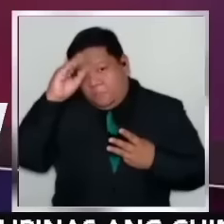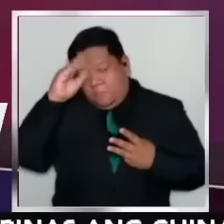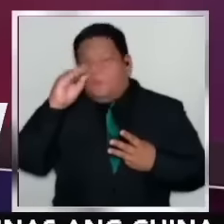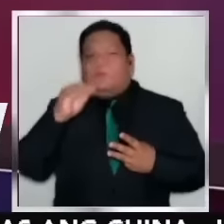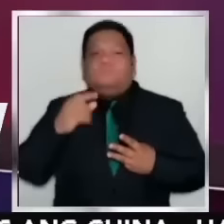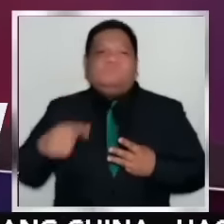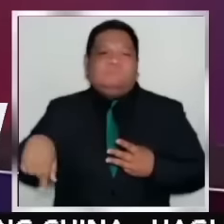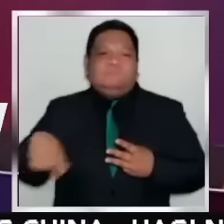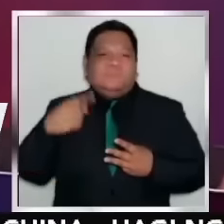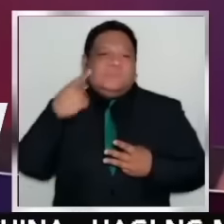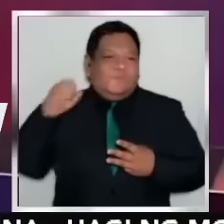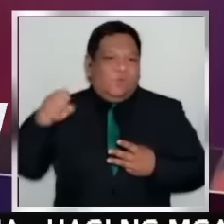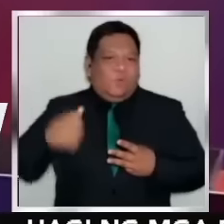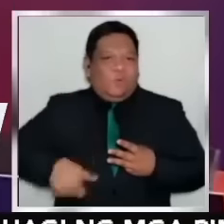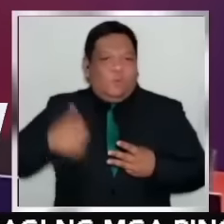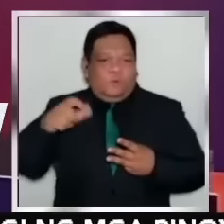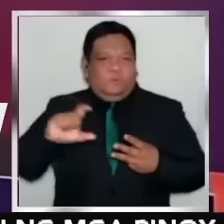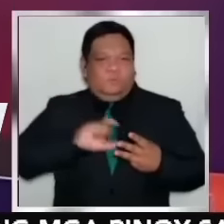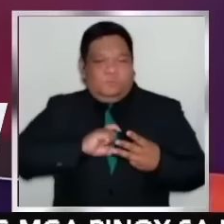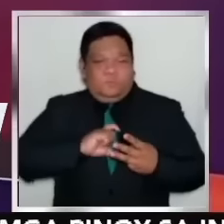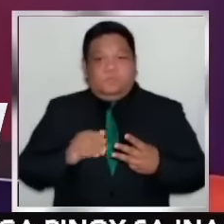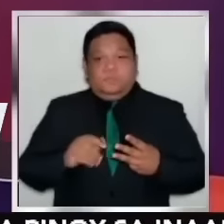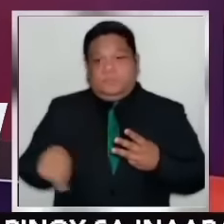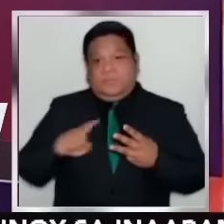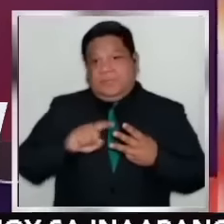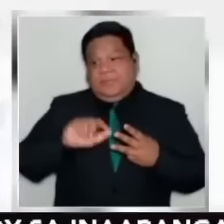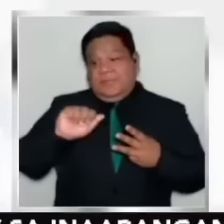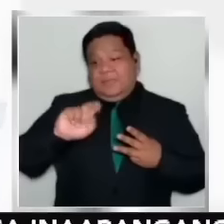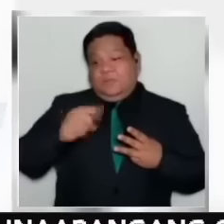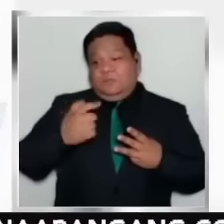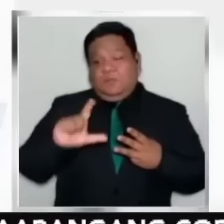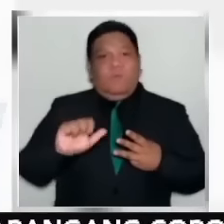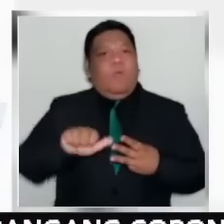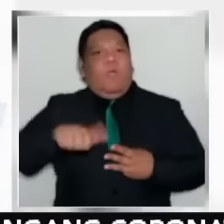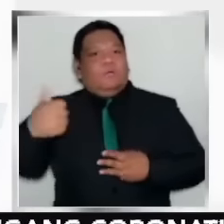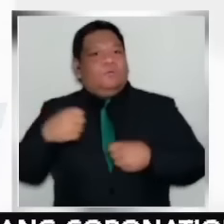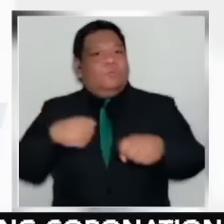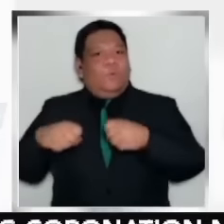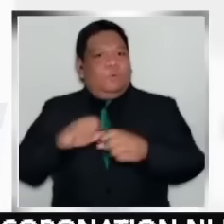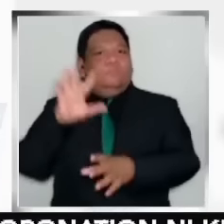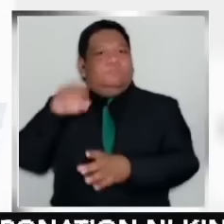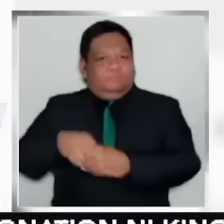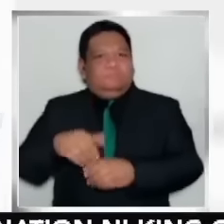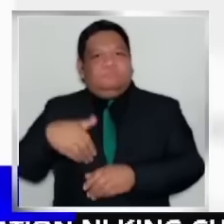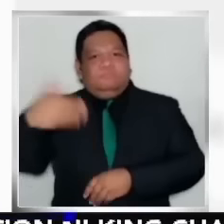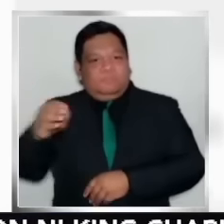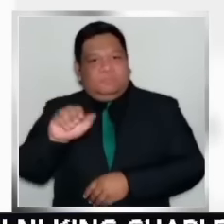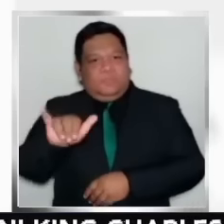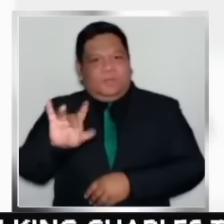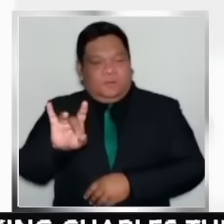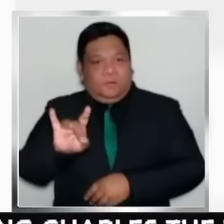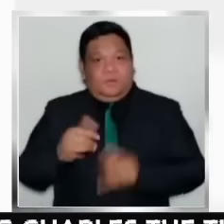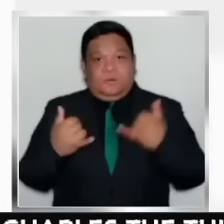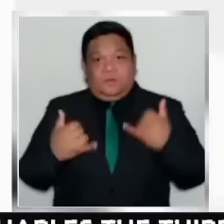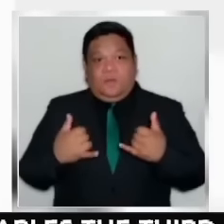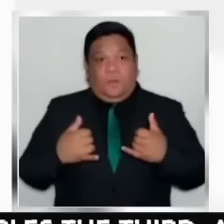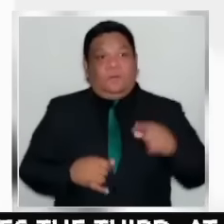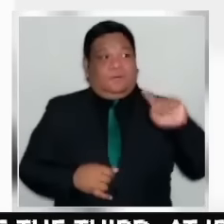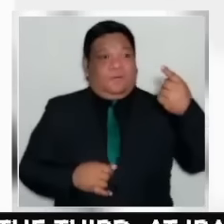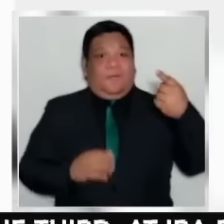Sa May 8, sasabak muli si Angel sa Bare Hands Trio Female Category. Sa ngayon, pumapangalawang Pilipinas sa host country na Cambodia sa dami ng gintong